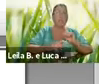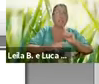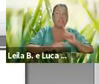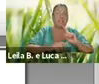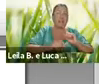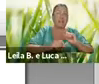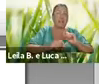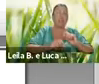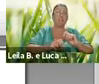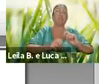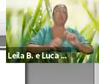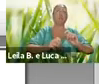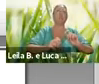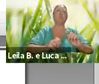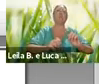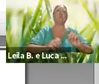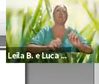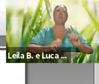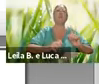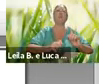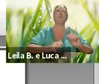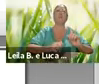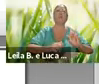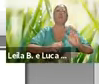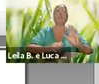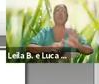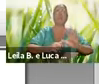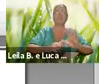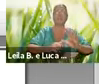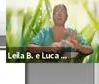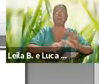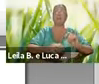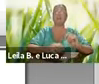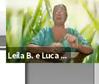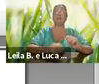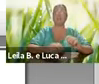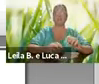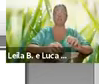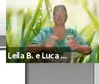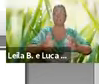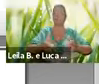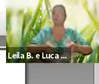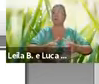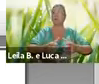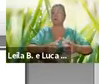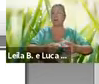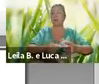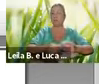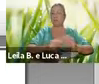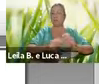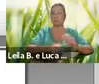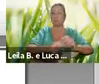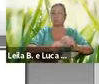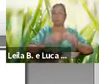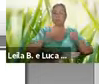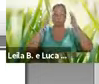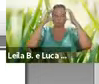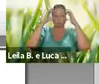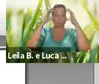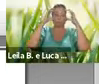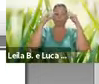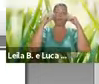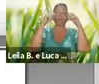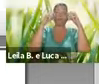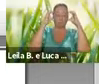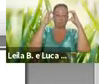nuova modalità, ci raccomandò un attento esame. Vuol dire, utilizzando quell'apparecchio psicoscopio